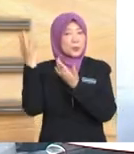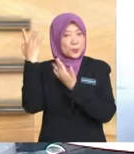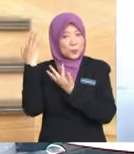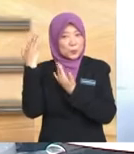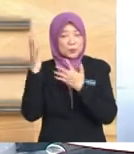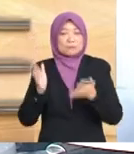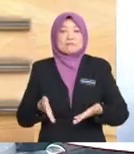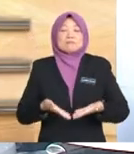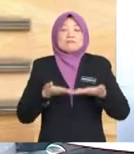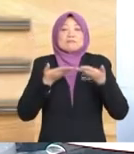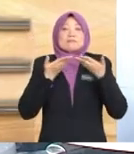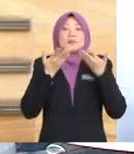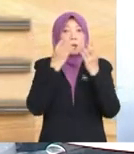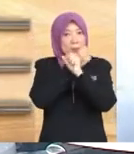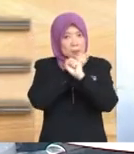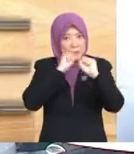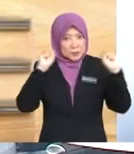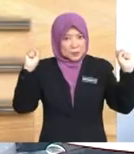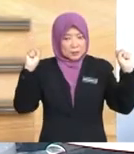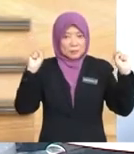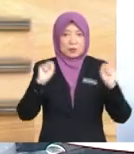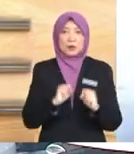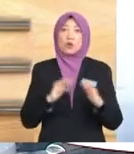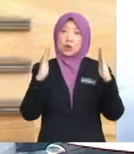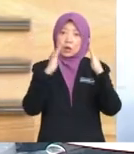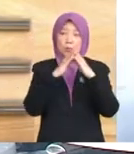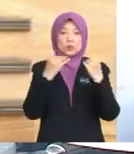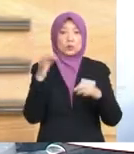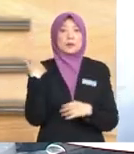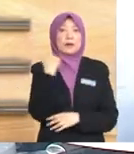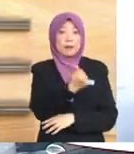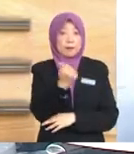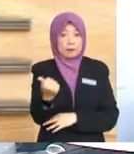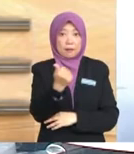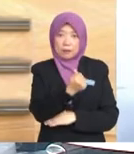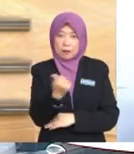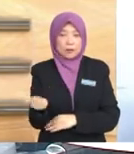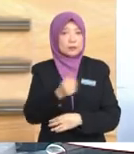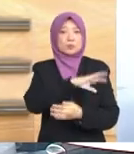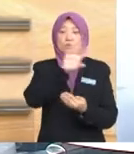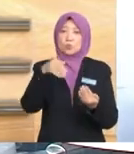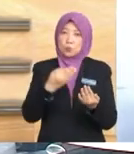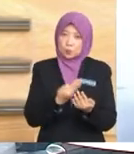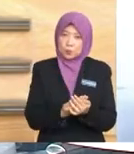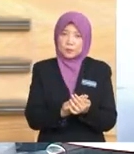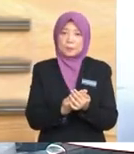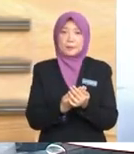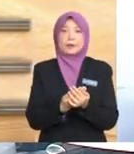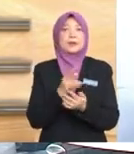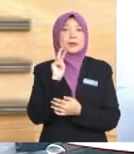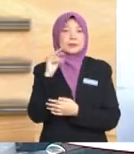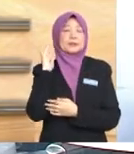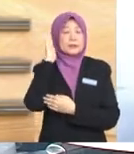tarik nafas, bersedia. Kalau kat rumah tu adik-adik dah ada peralatan, dah ada segala kemudahan, kita